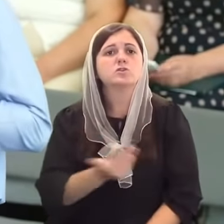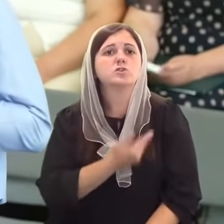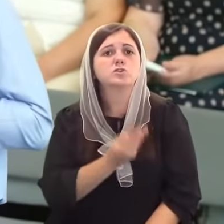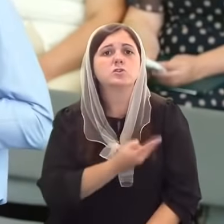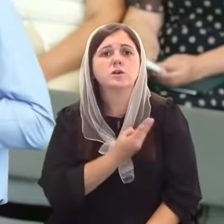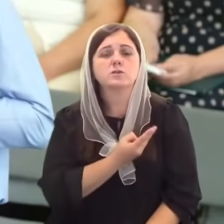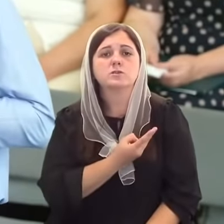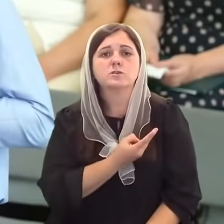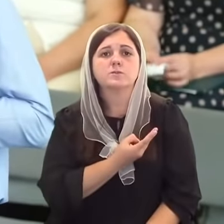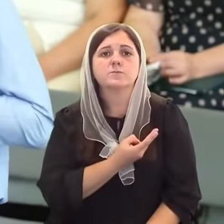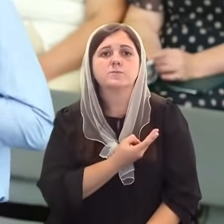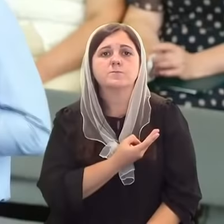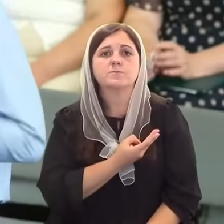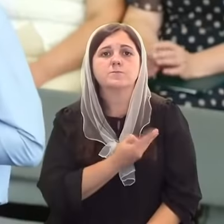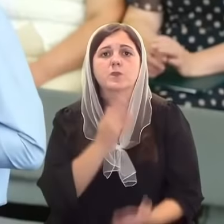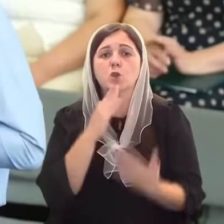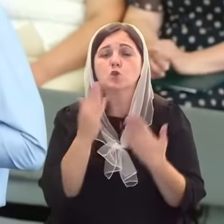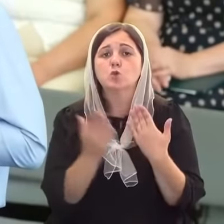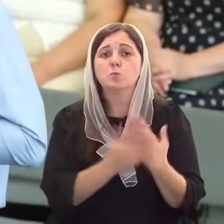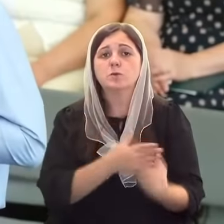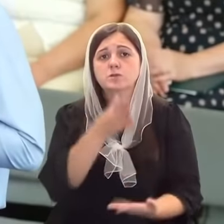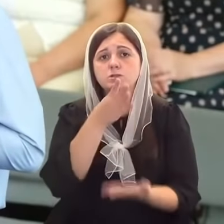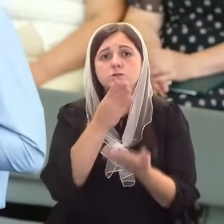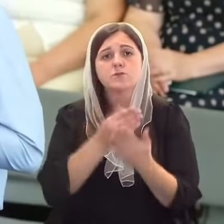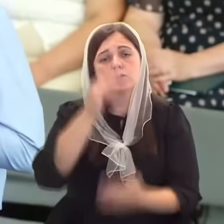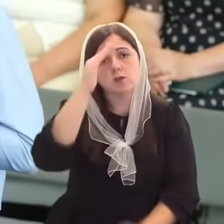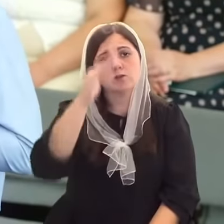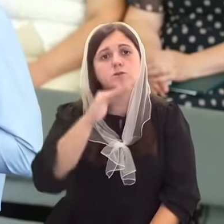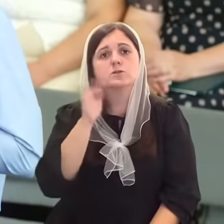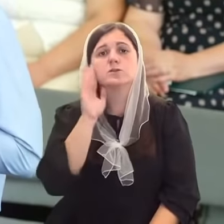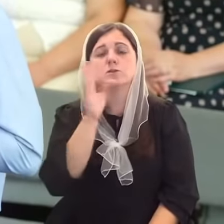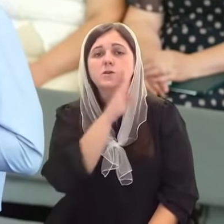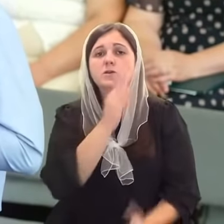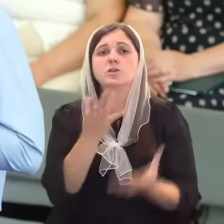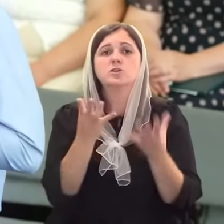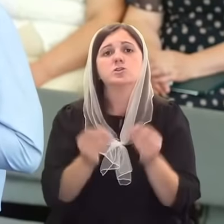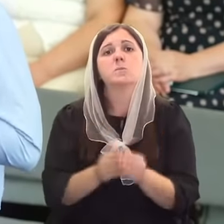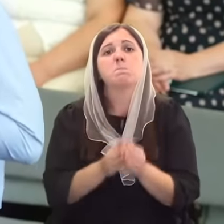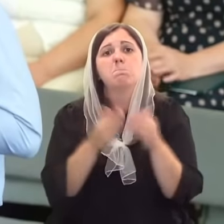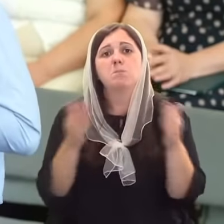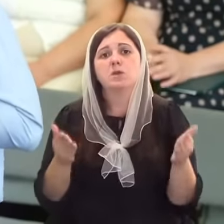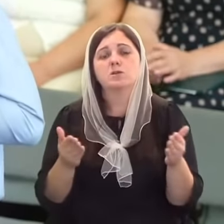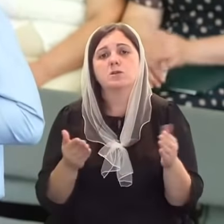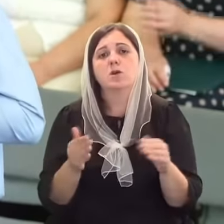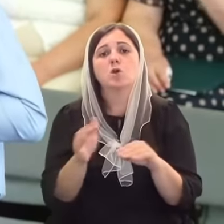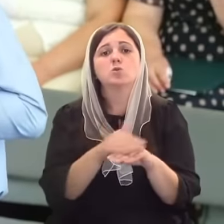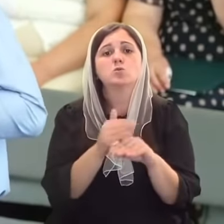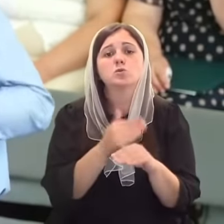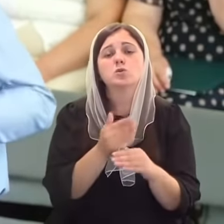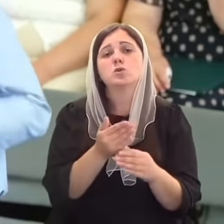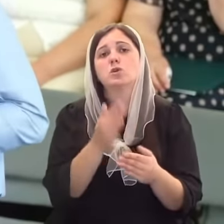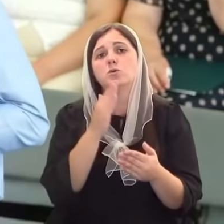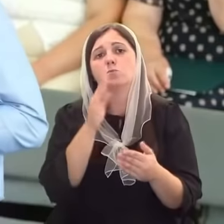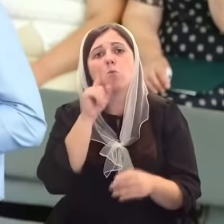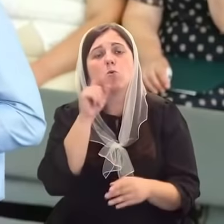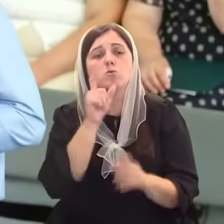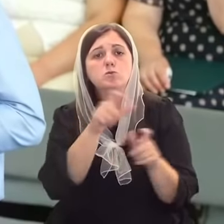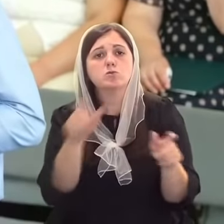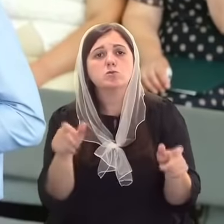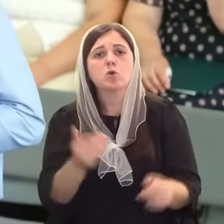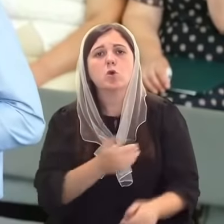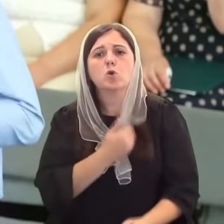желание любить своих родителей еще больше. Дорогие молодые люди, хочу к вам